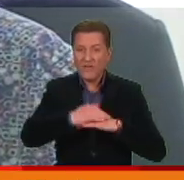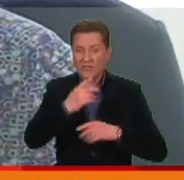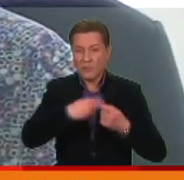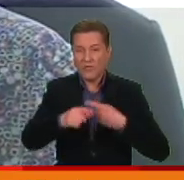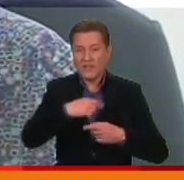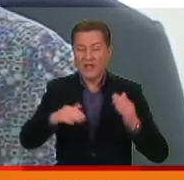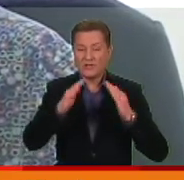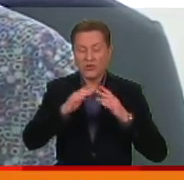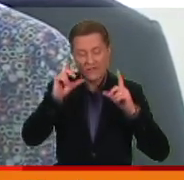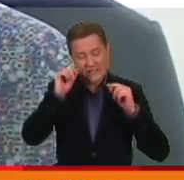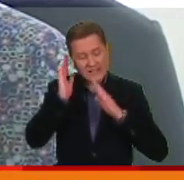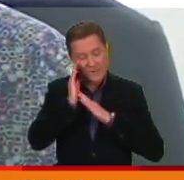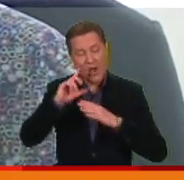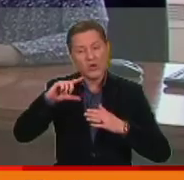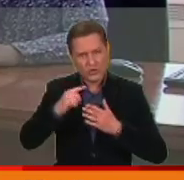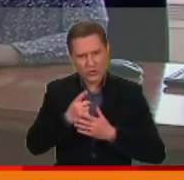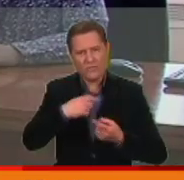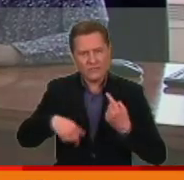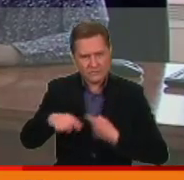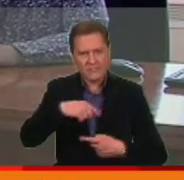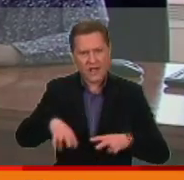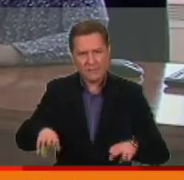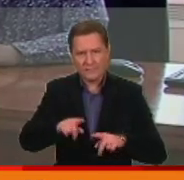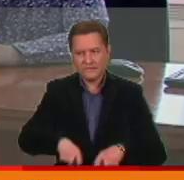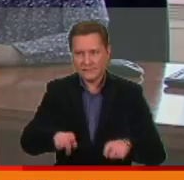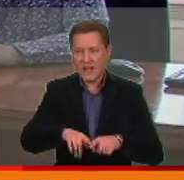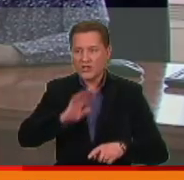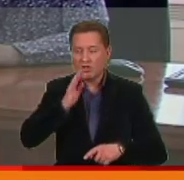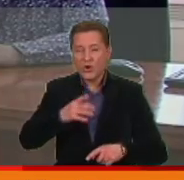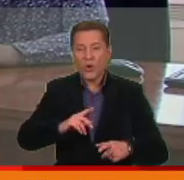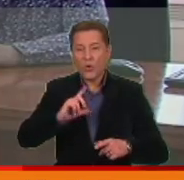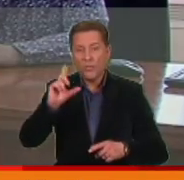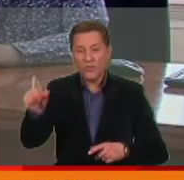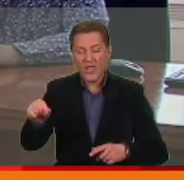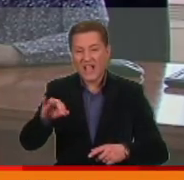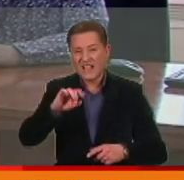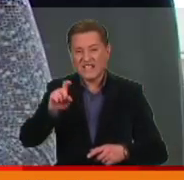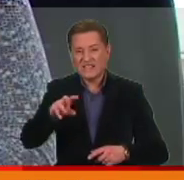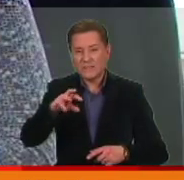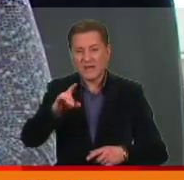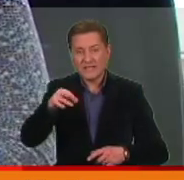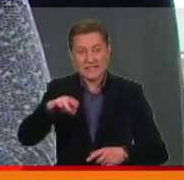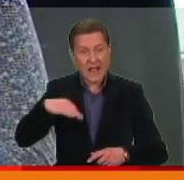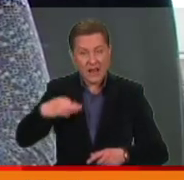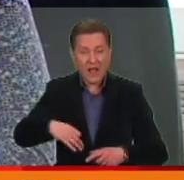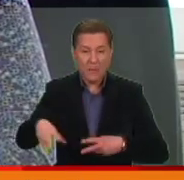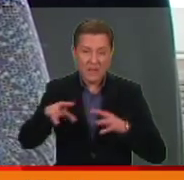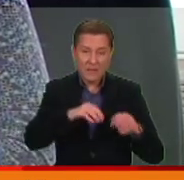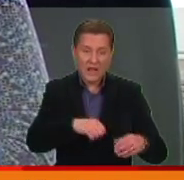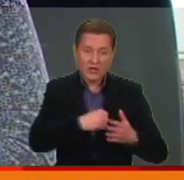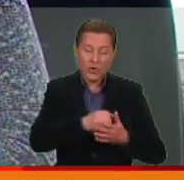додому. Засинаю, потім знову їду на роботу. 4 роки тому він полишив Марсель і перебрався до Миколаєва. На